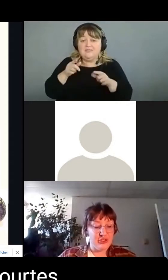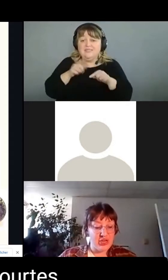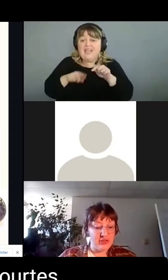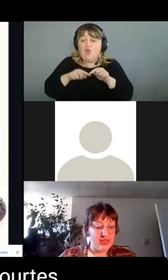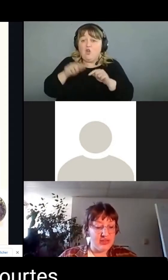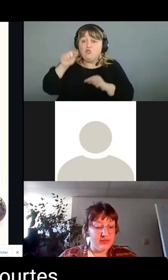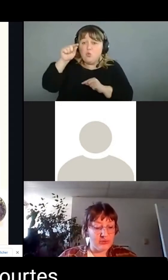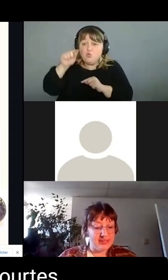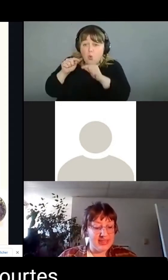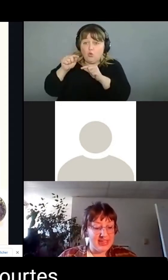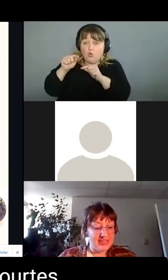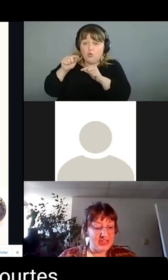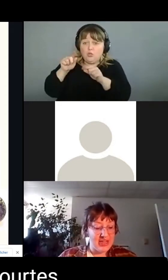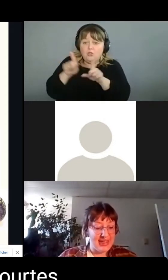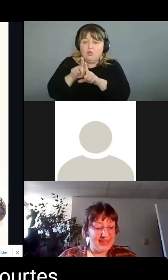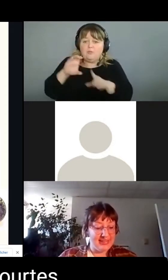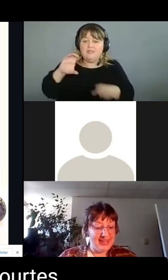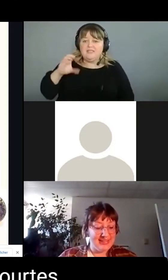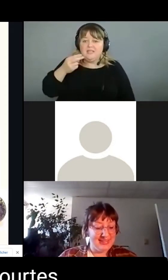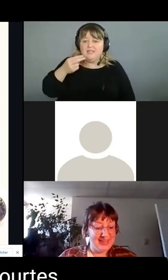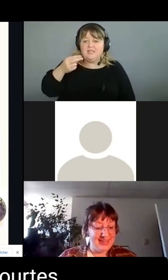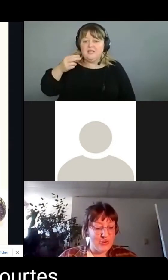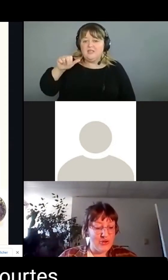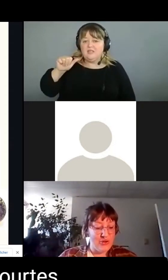la Chantenay. Donc,